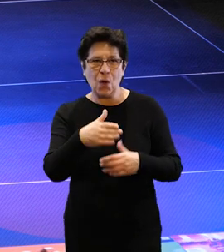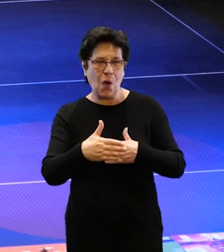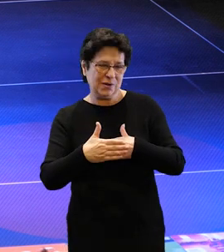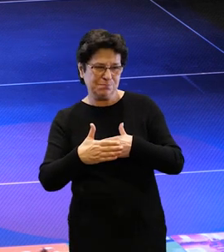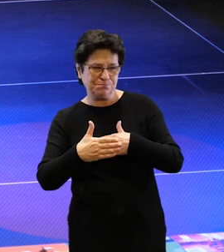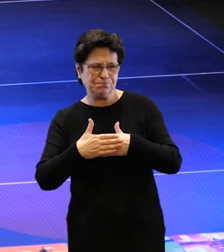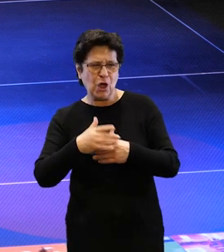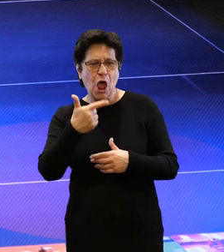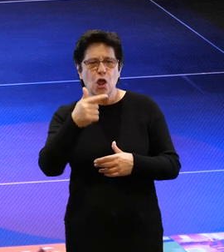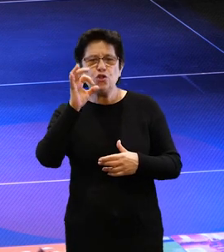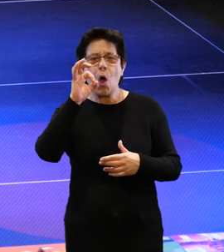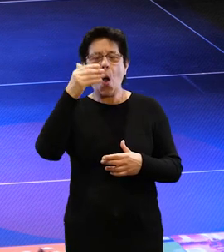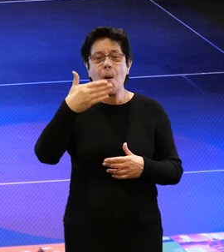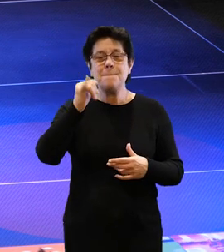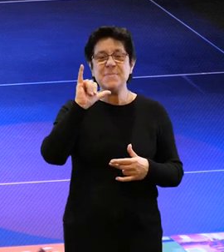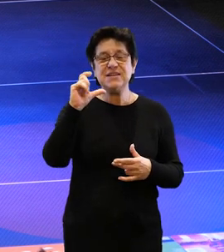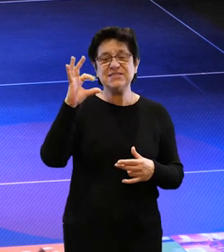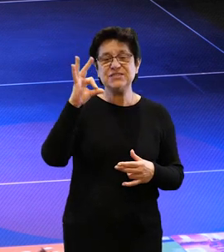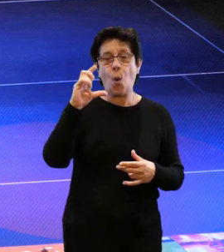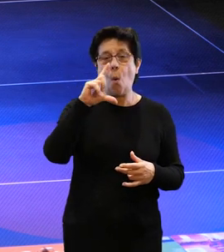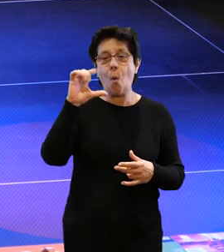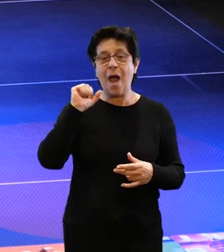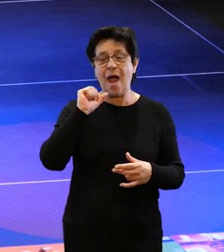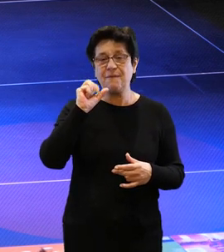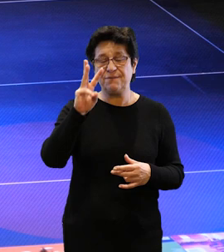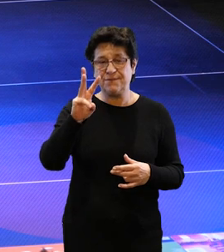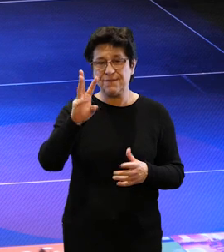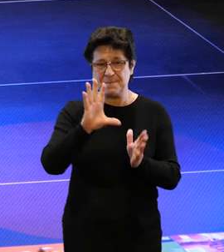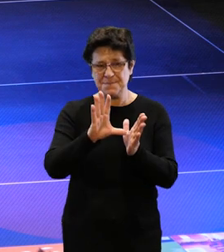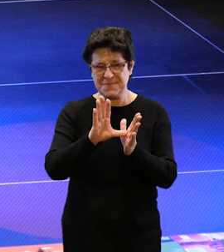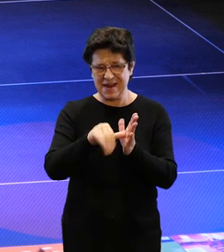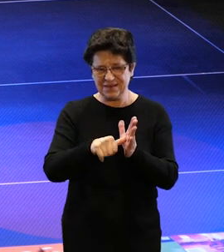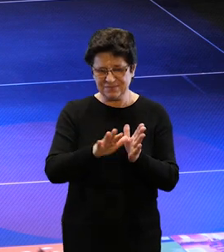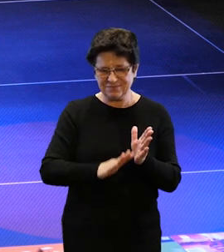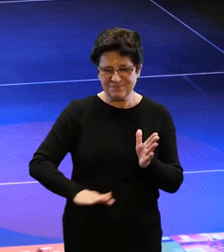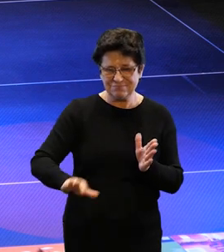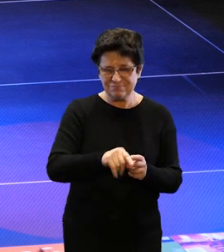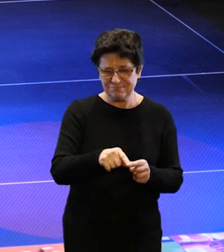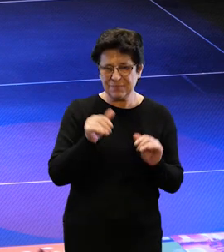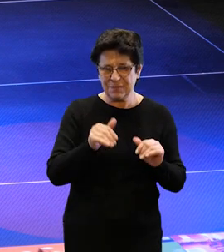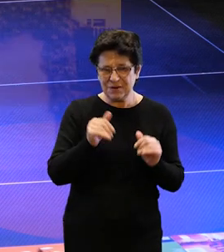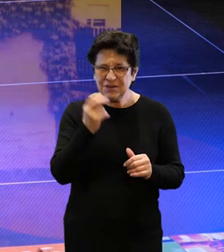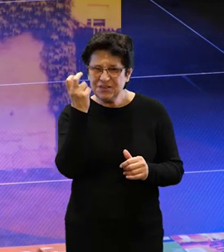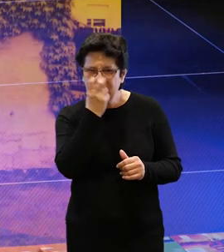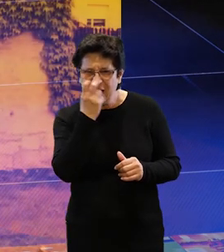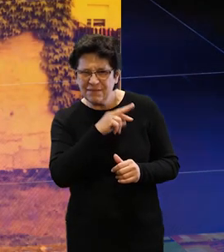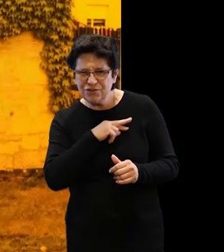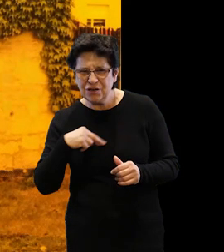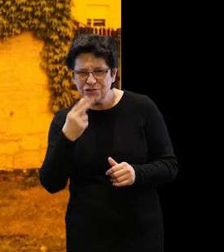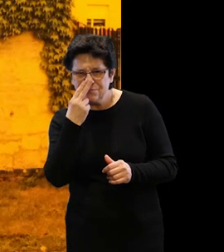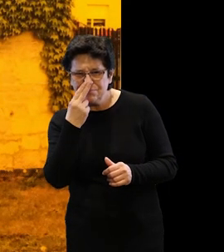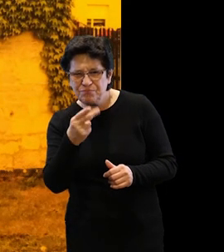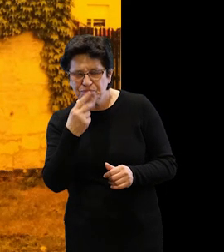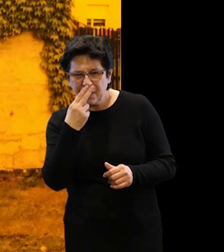więc rozumiem t drugi człon tej nazwy ale ja myślę że tam bym też dużo ciekawych rzeczy zobaczył bo widzę jakieś